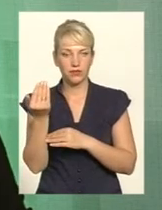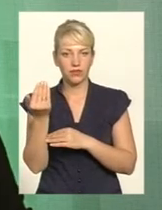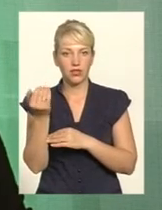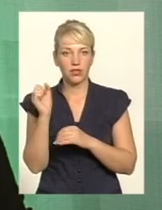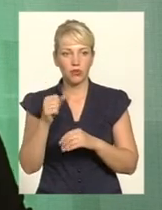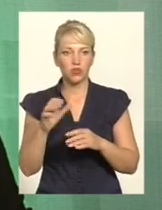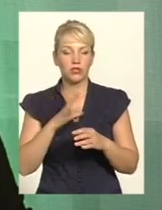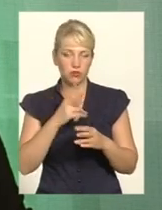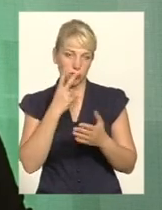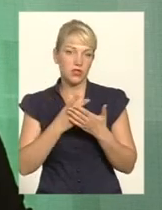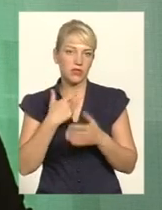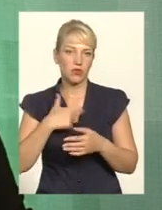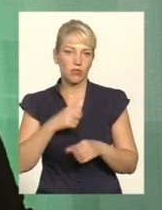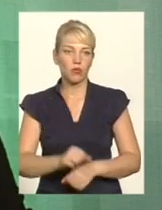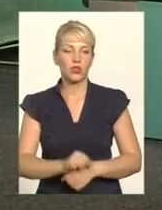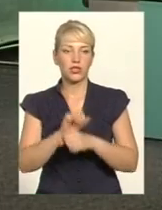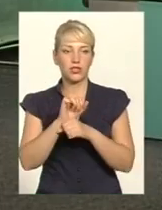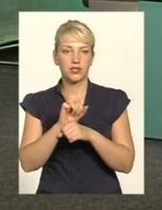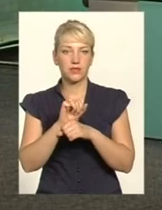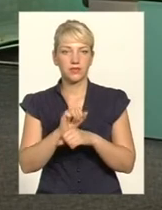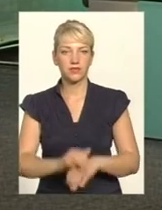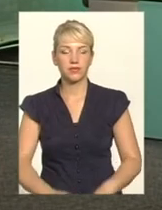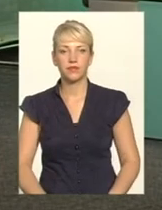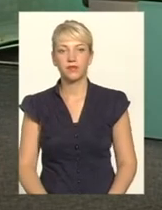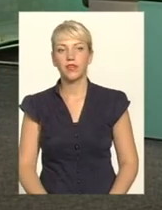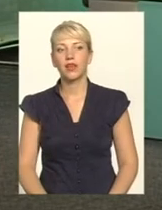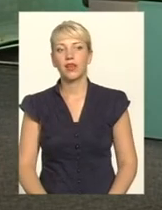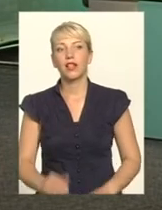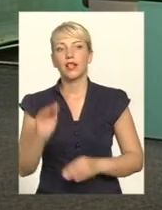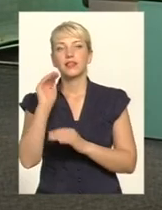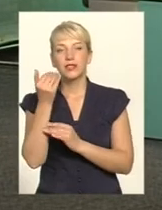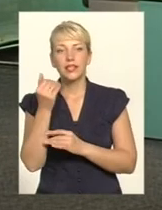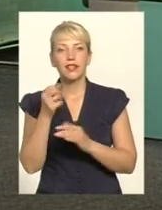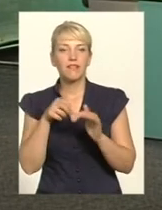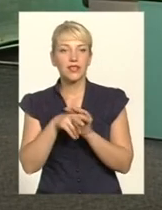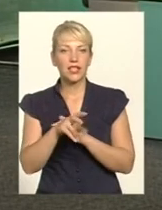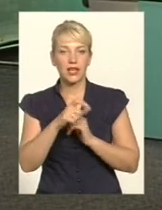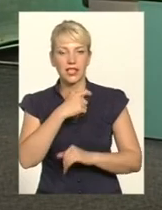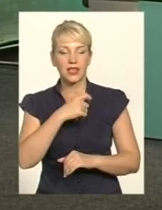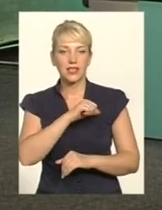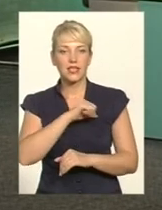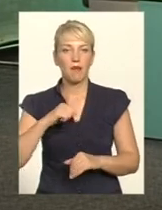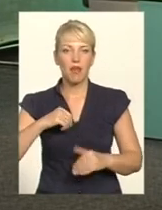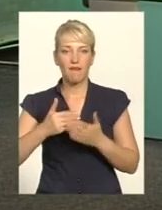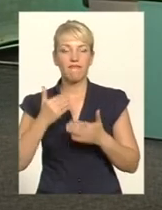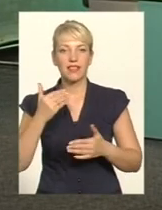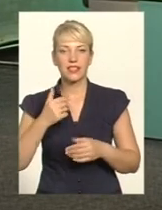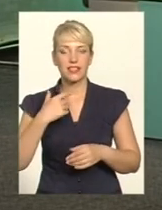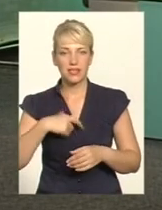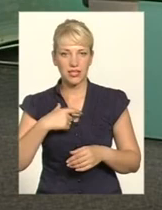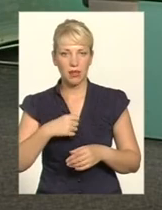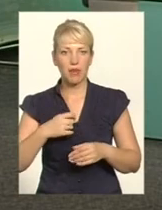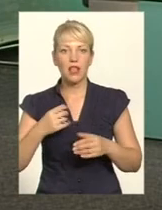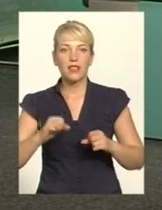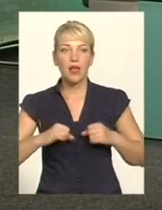виражаючи так свій протест. Він сам від себе тікає. Да. Дитина тікає сама від себе. Намагаючись втекти від проблем? Так, від реальності.